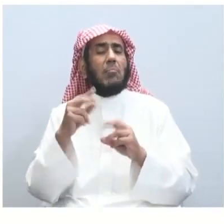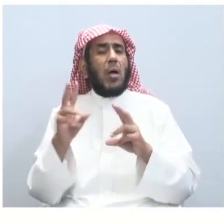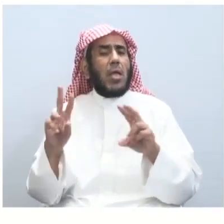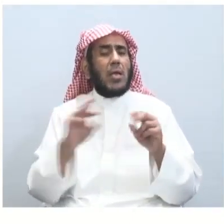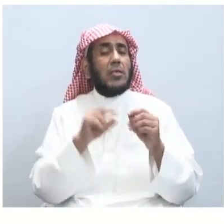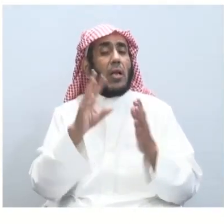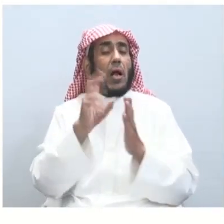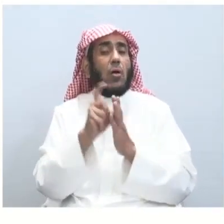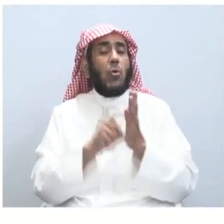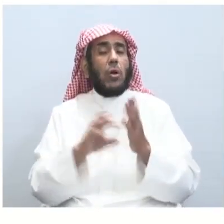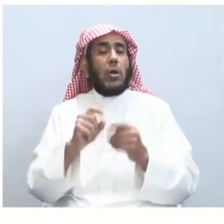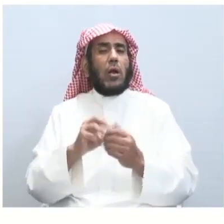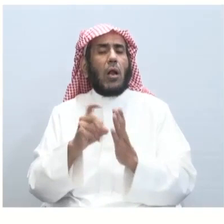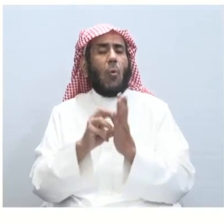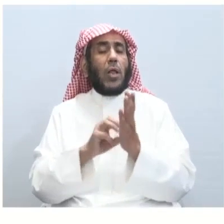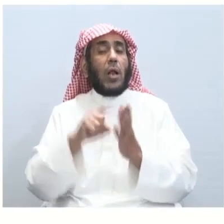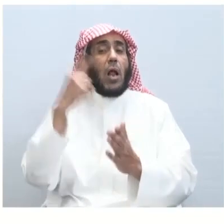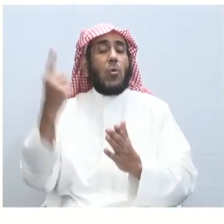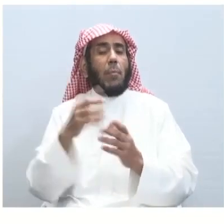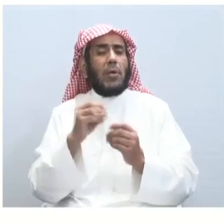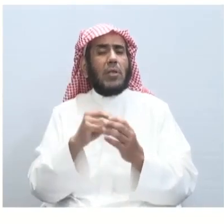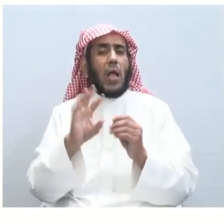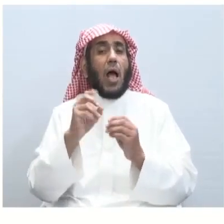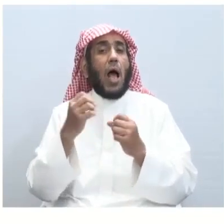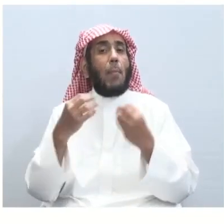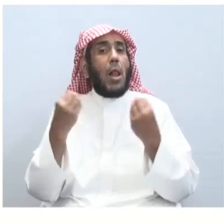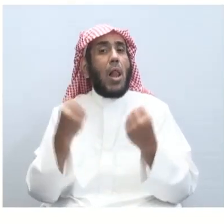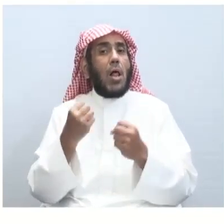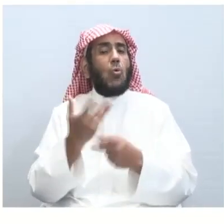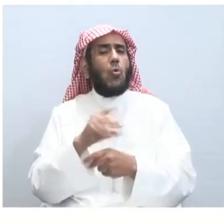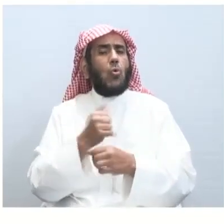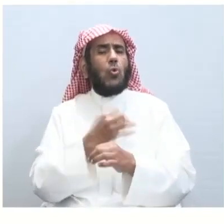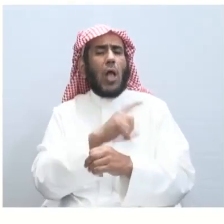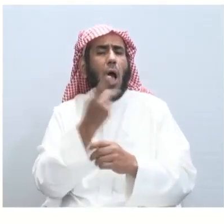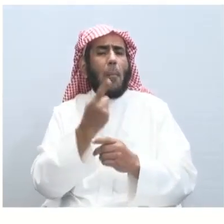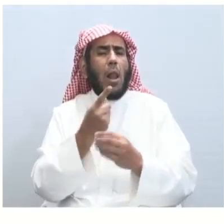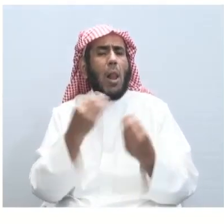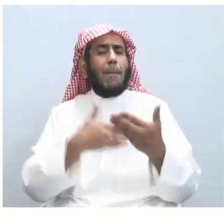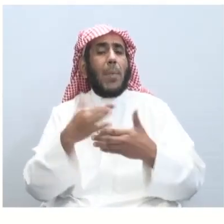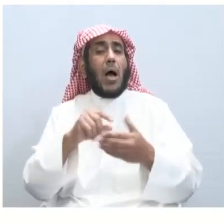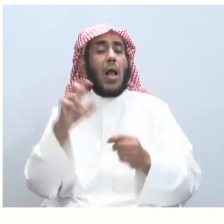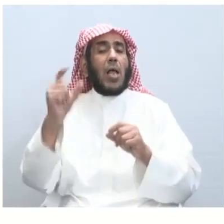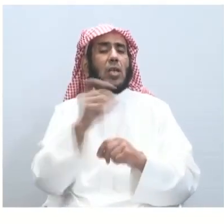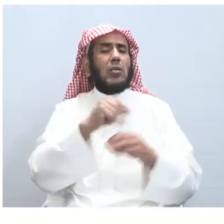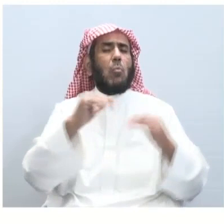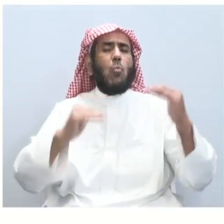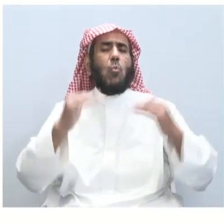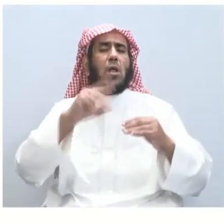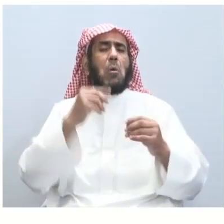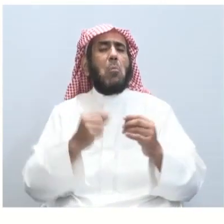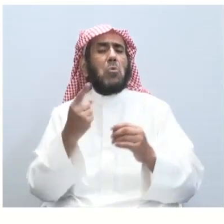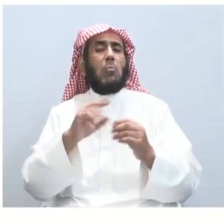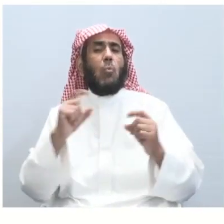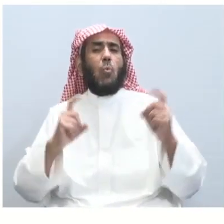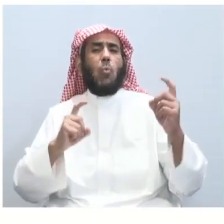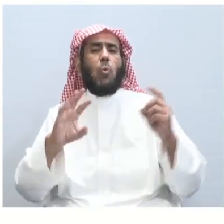القانونيه مندرج تحت القانون العام بانها تتعامل مع الاشخاص على قدم المساواه ولا تمنحهم اي ميزات في